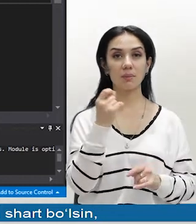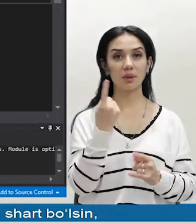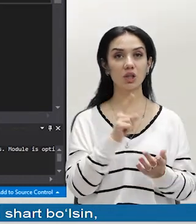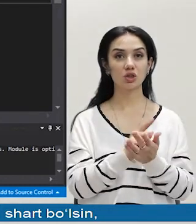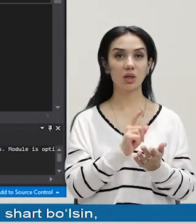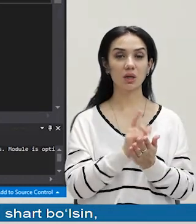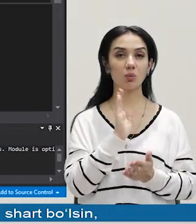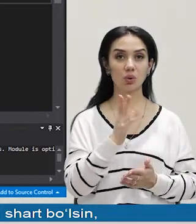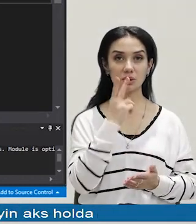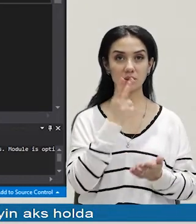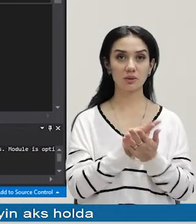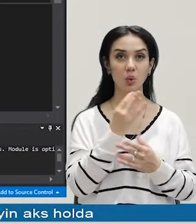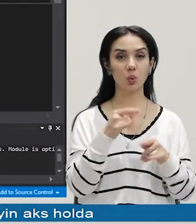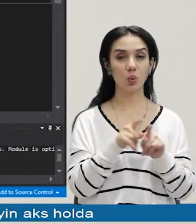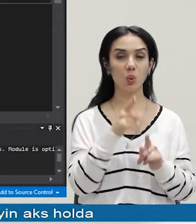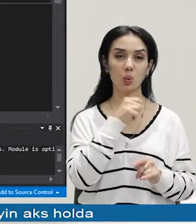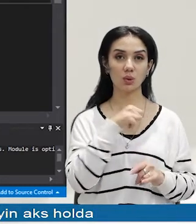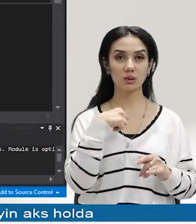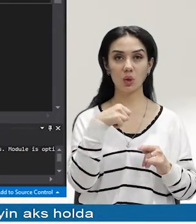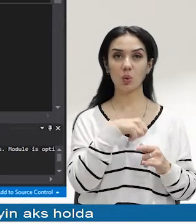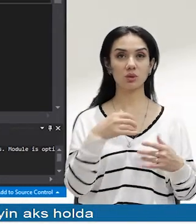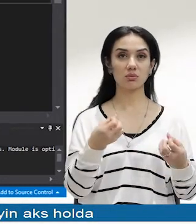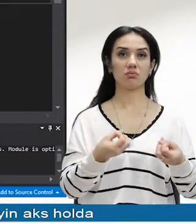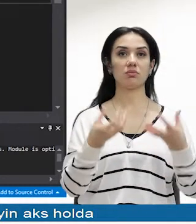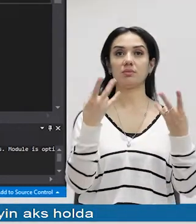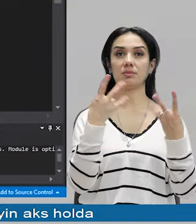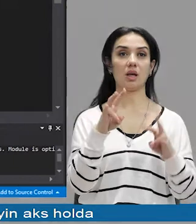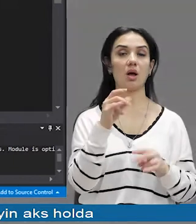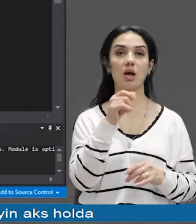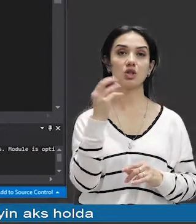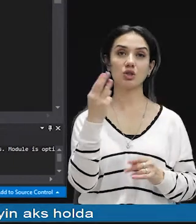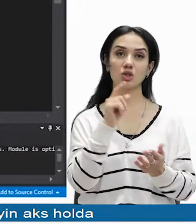bo'lsin. Uni ham o'zidan o'zi chiqarmagin deyapti. Shart 2.